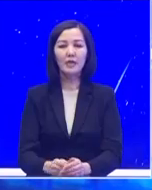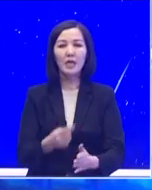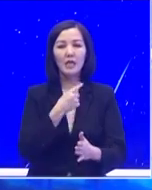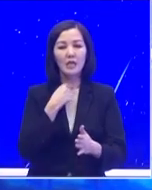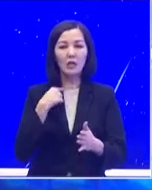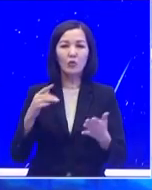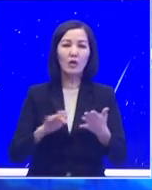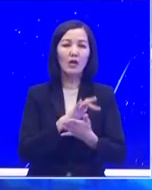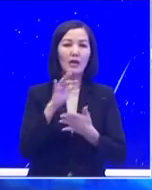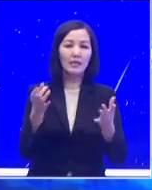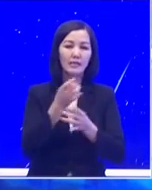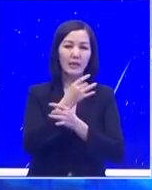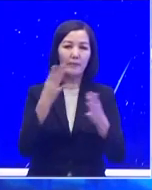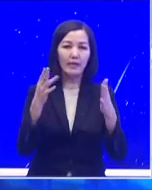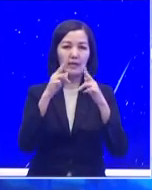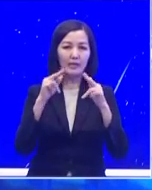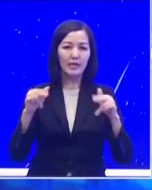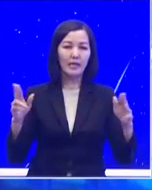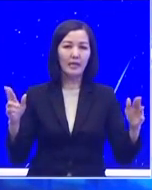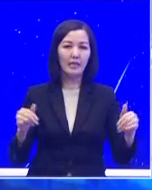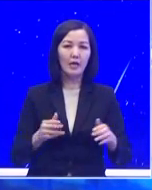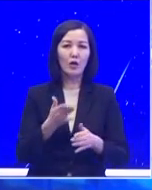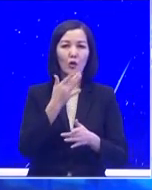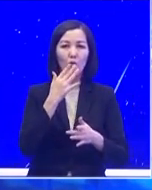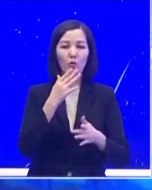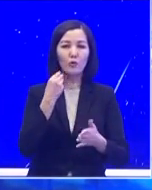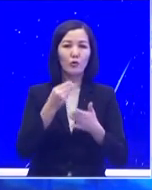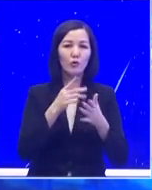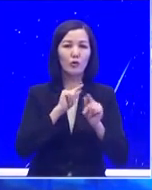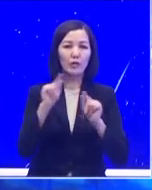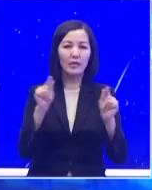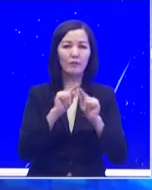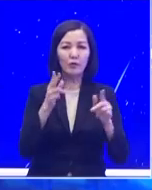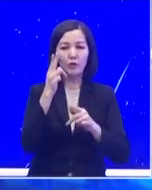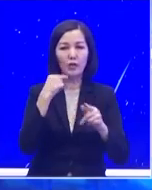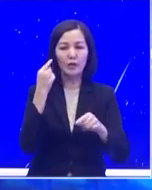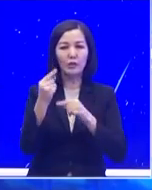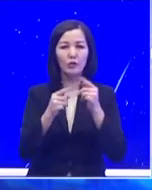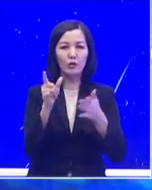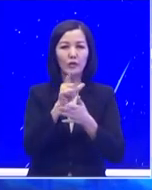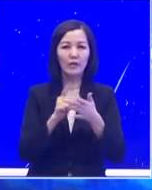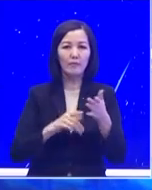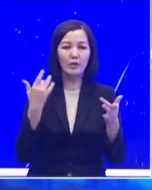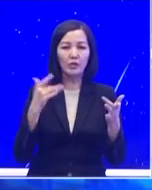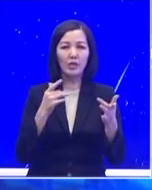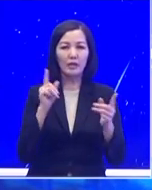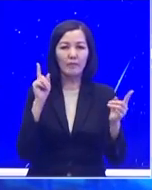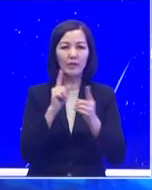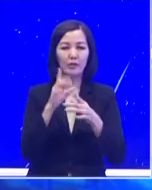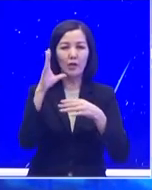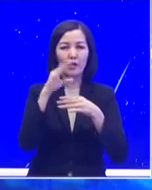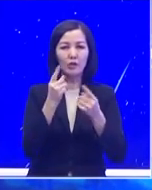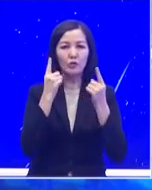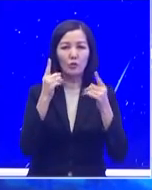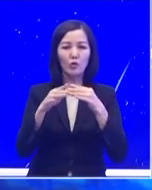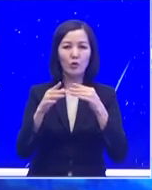іші, өнерген іші, Талдықорған қаласындағы мәдениет сарайында ұлт құндылығын дәріптеп жүрген дәстүрлі термешілер бас қосты. Кеш ұлы дала